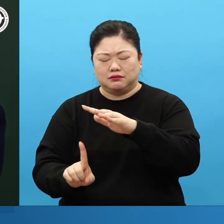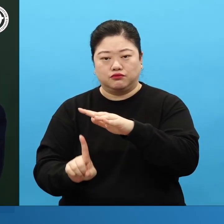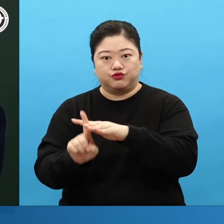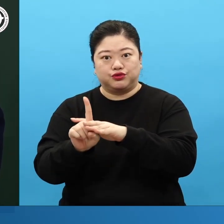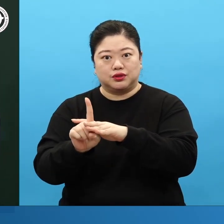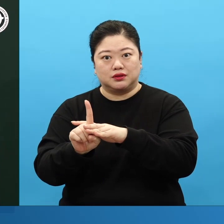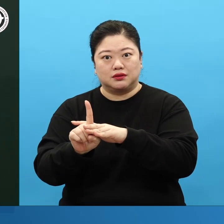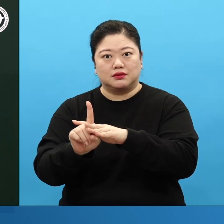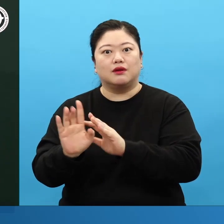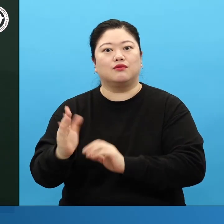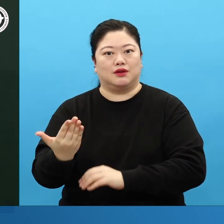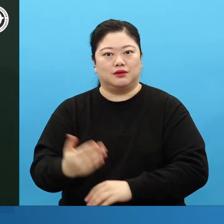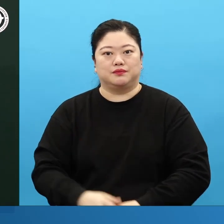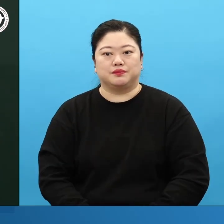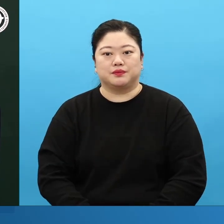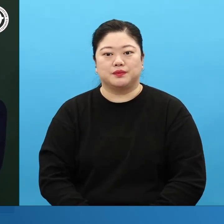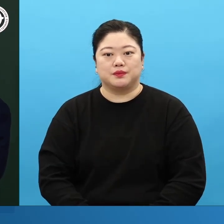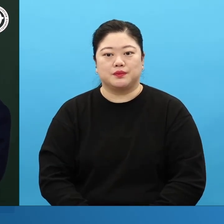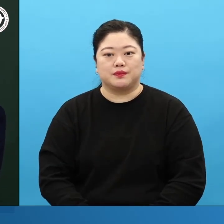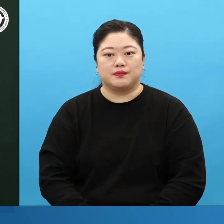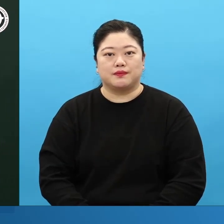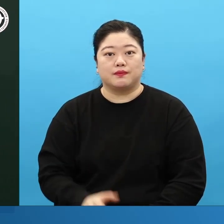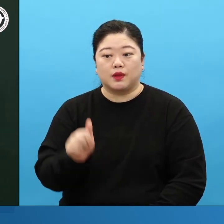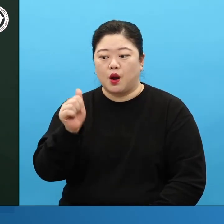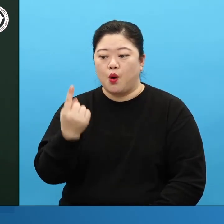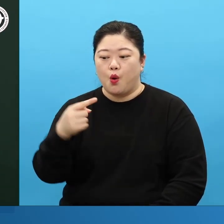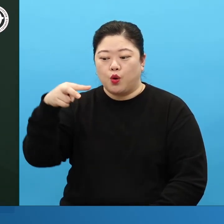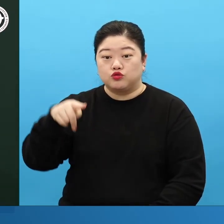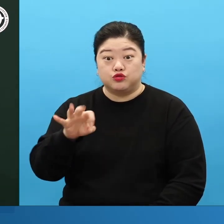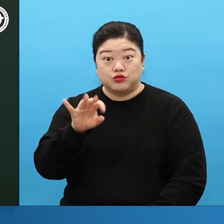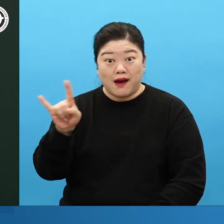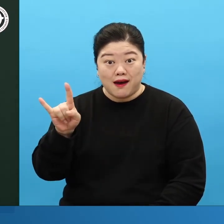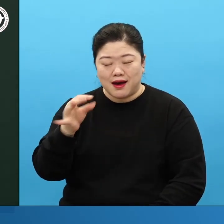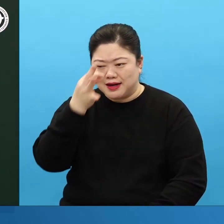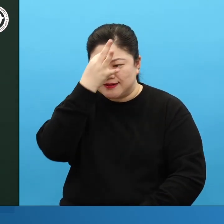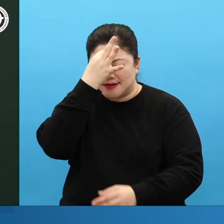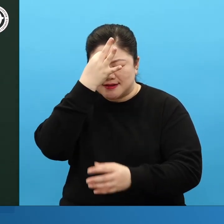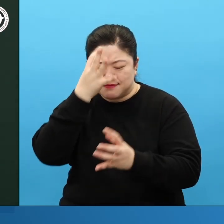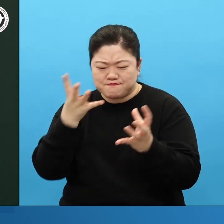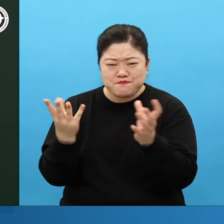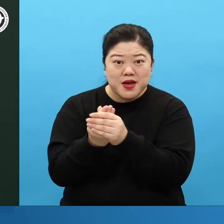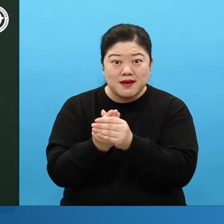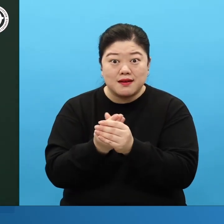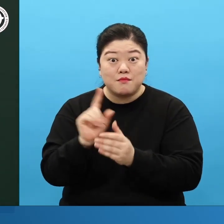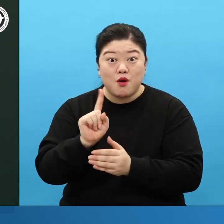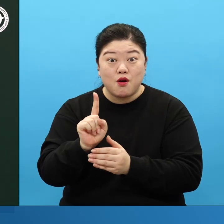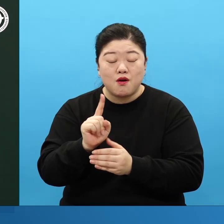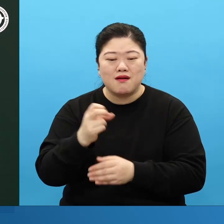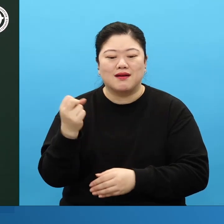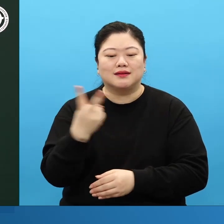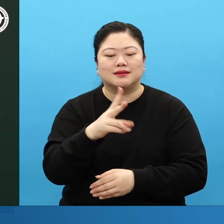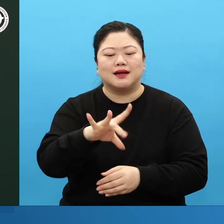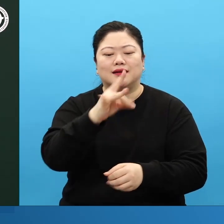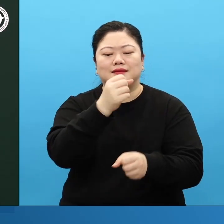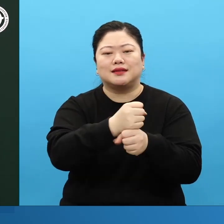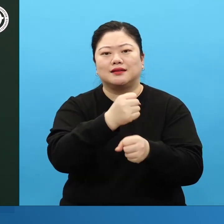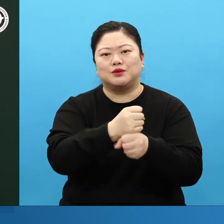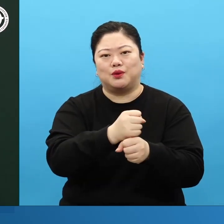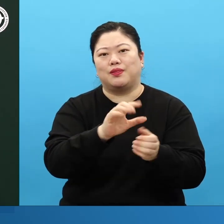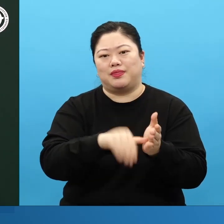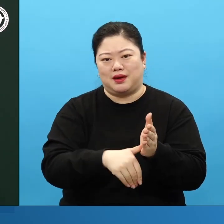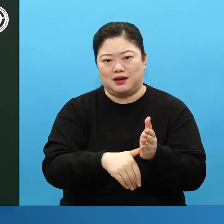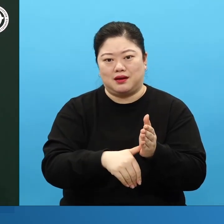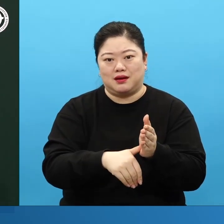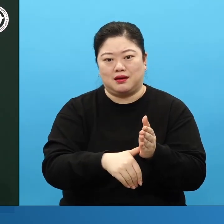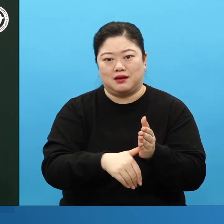달란트가 완성됐냐면 재창조를 찾는다. ¿Y cuándo se cumplirá ese talento de Josué? Ahí es cuando tengan las obras de la recreación. 재창조를 갖고 있으면